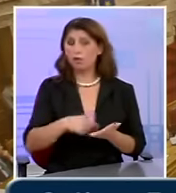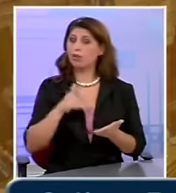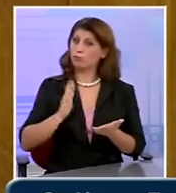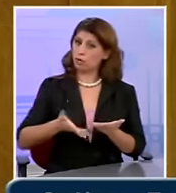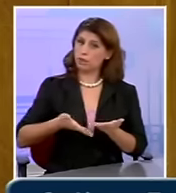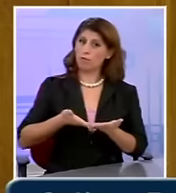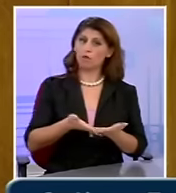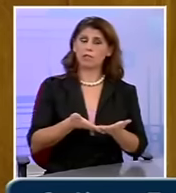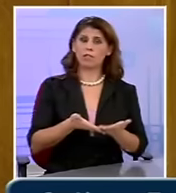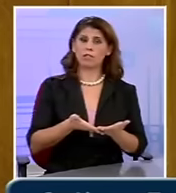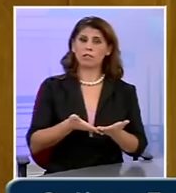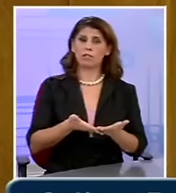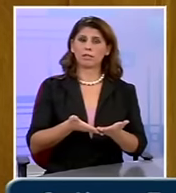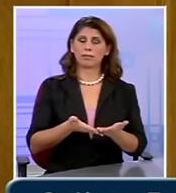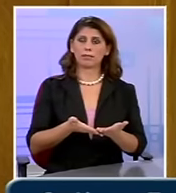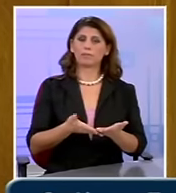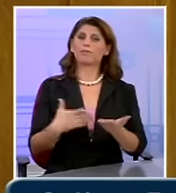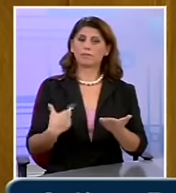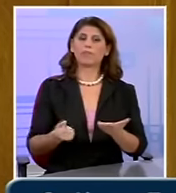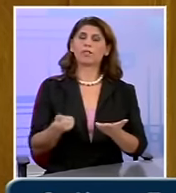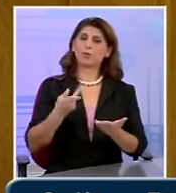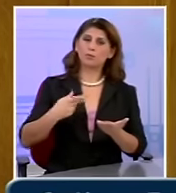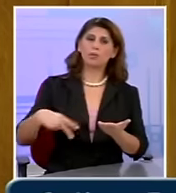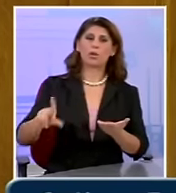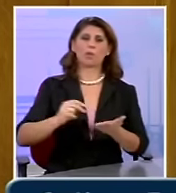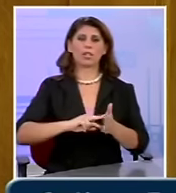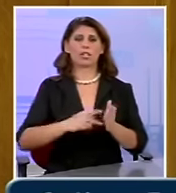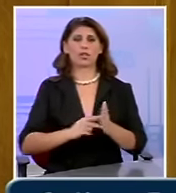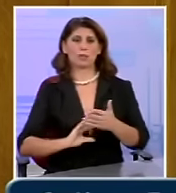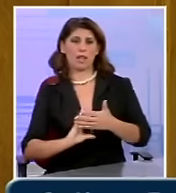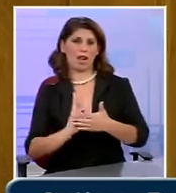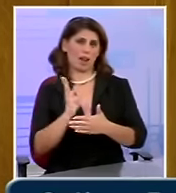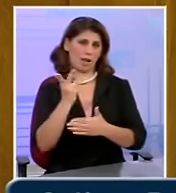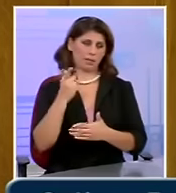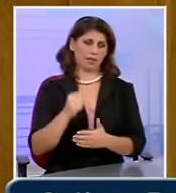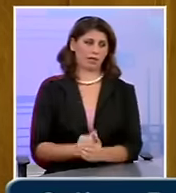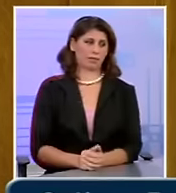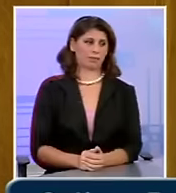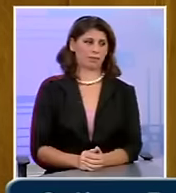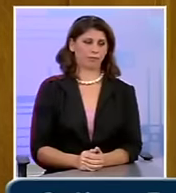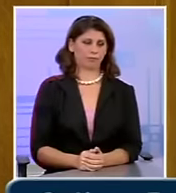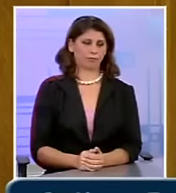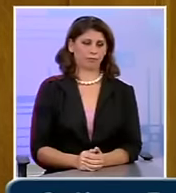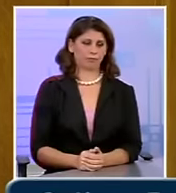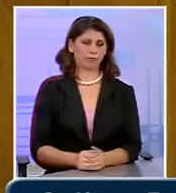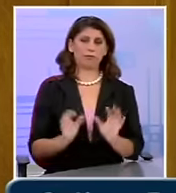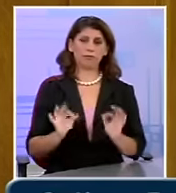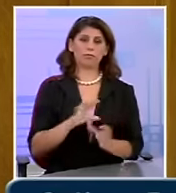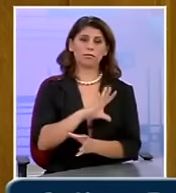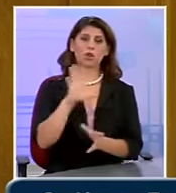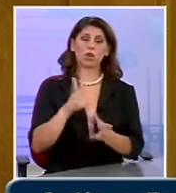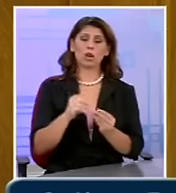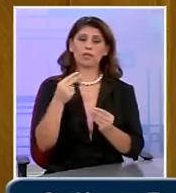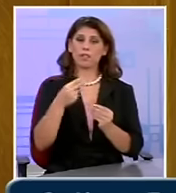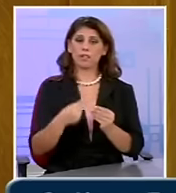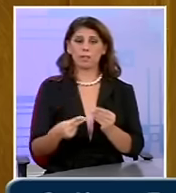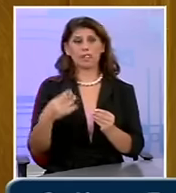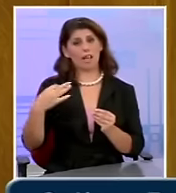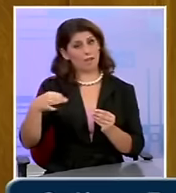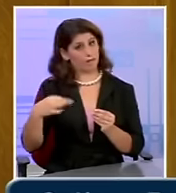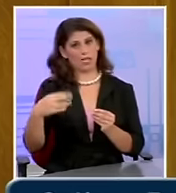να ανακτήσετε περισσότερη οικονομική ανάπτυξη. Βεβαίως, όλα αυτά τα θέματα είναι ευαίσθητα θέματα.